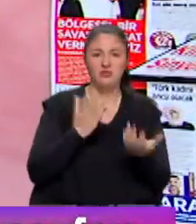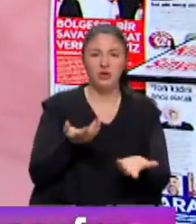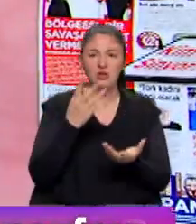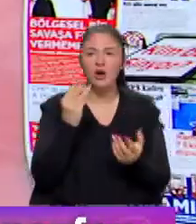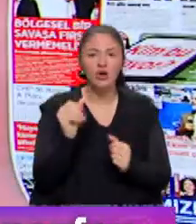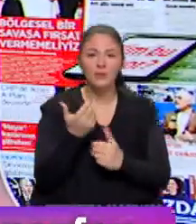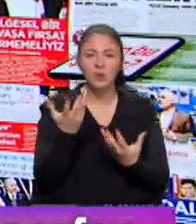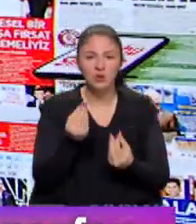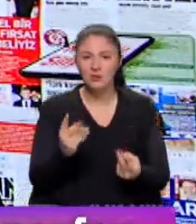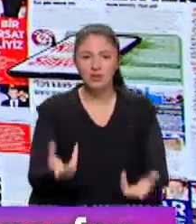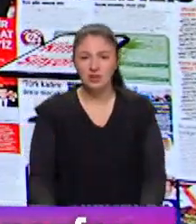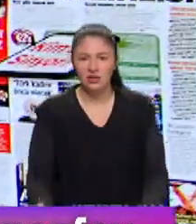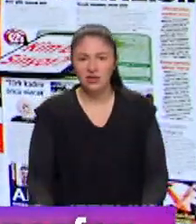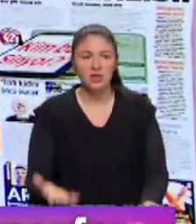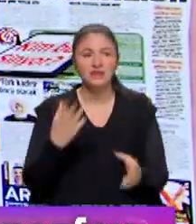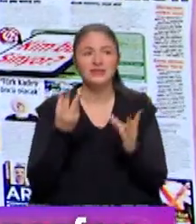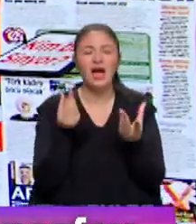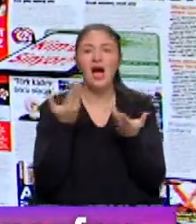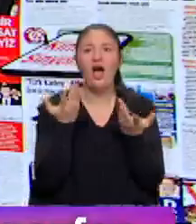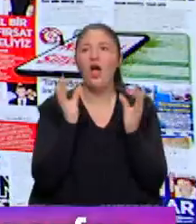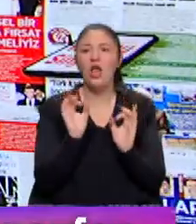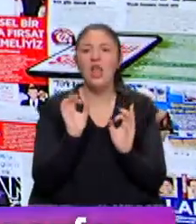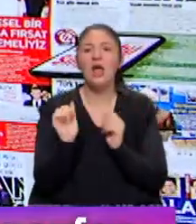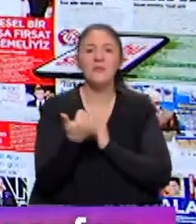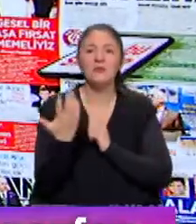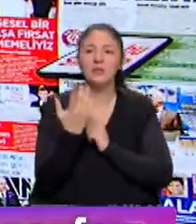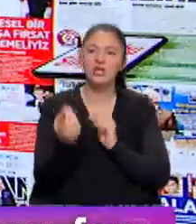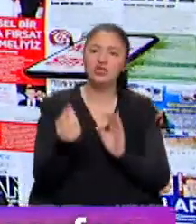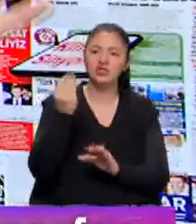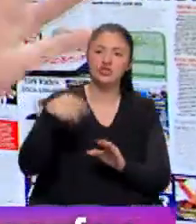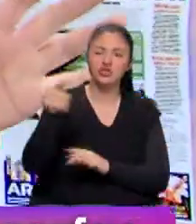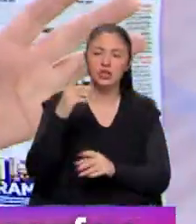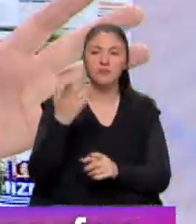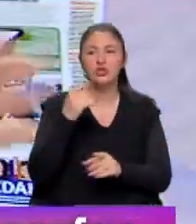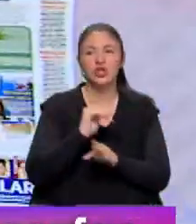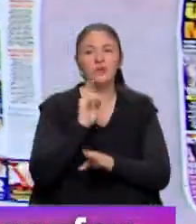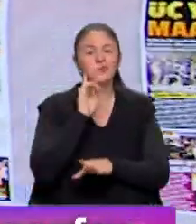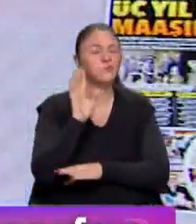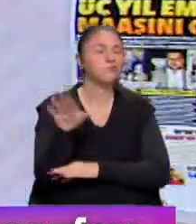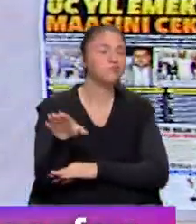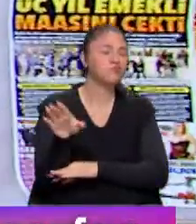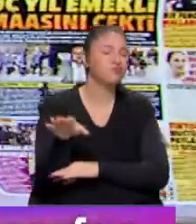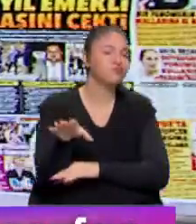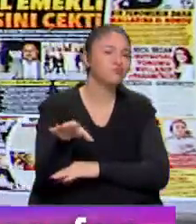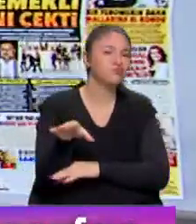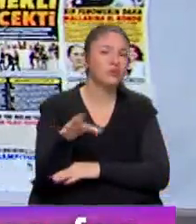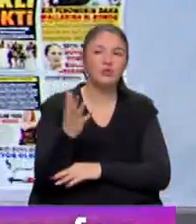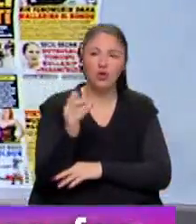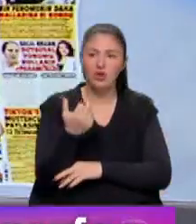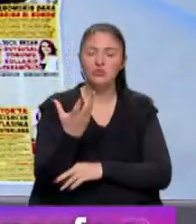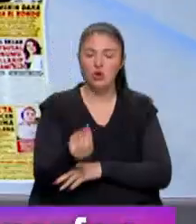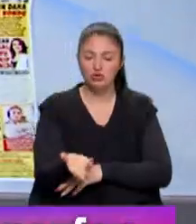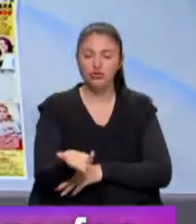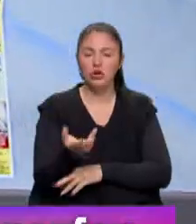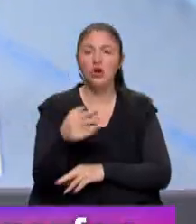önemli ne olabilir? Daha önemli mesela birileri de çıkıp tüm bu yaşananları görmezden gelip daha önemli ne